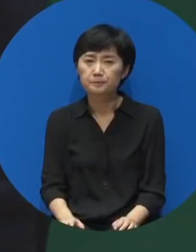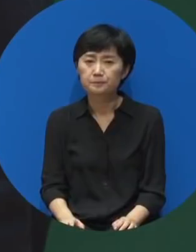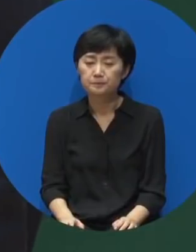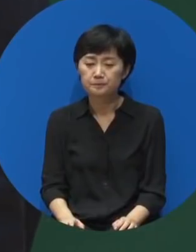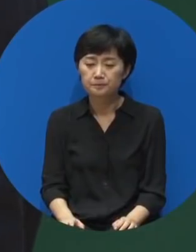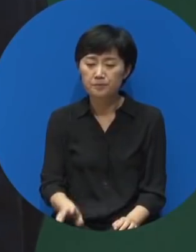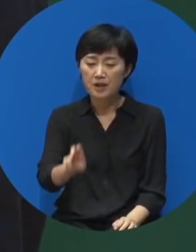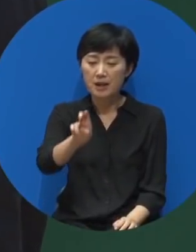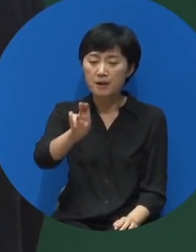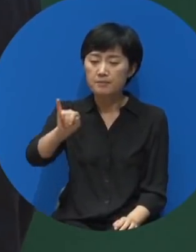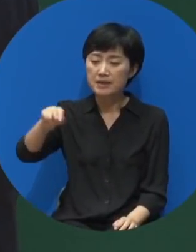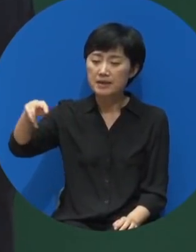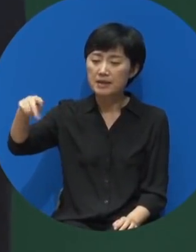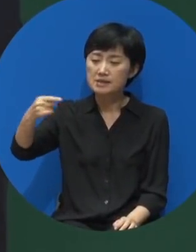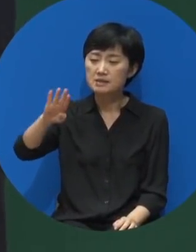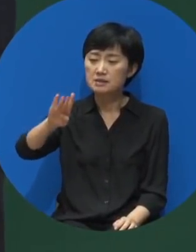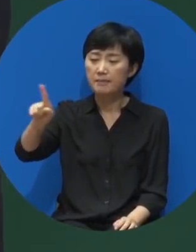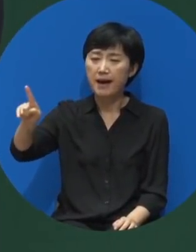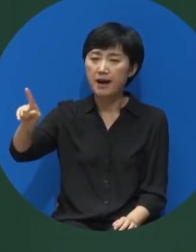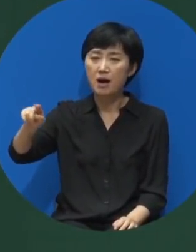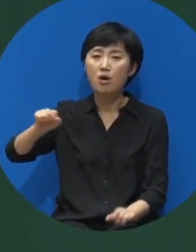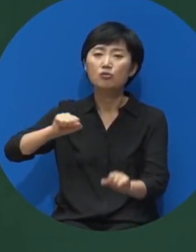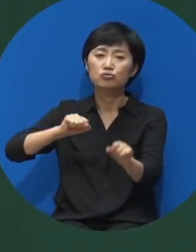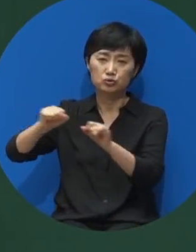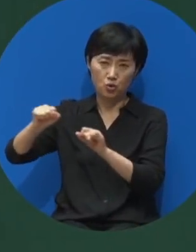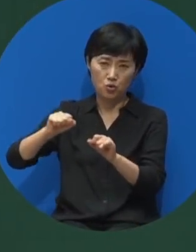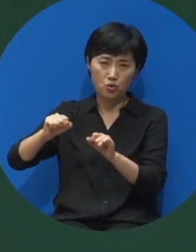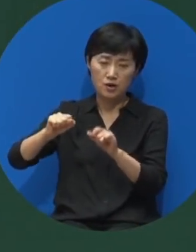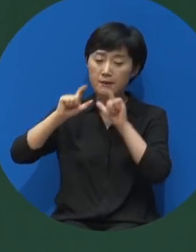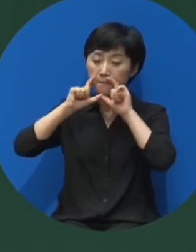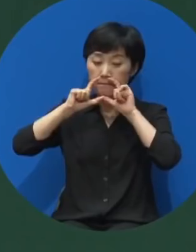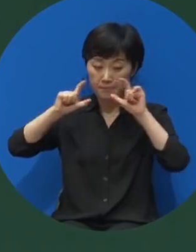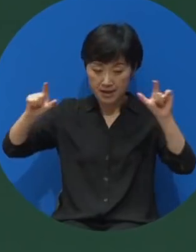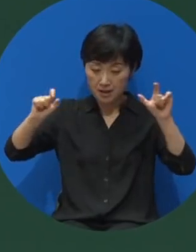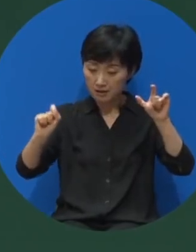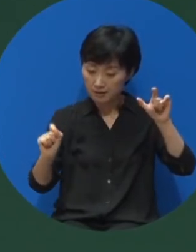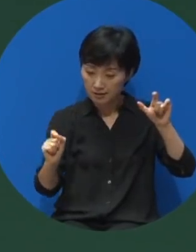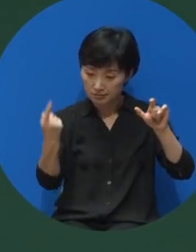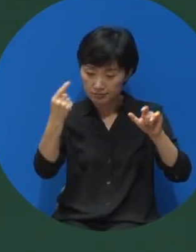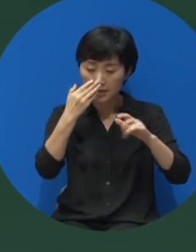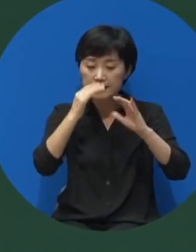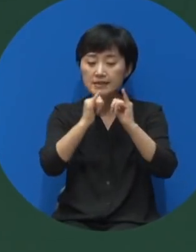传道者正在享受多么大的祝福呢? 미스바 운동을 일으켜서 이스라엘 전체 위기를 막는 겁니다.